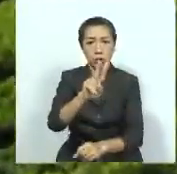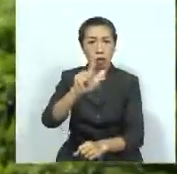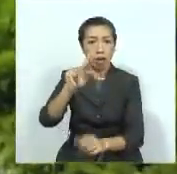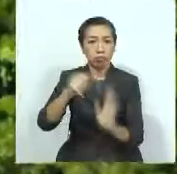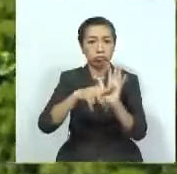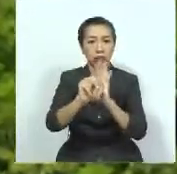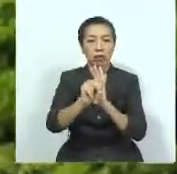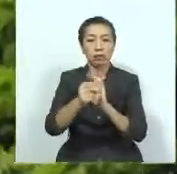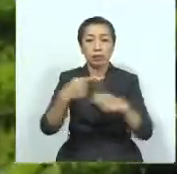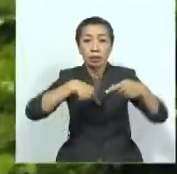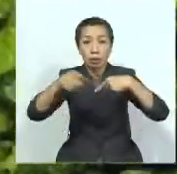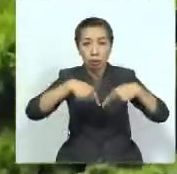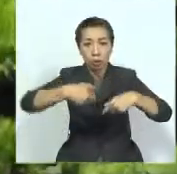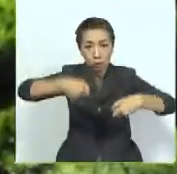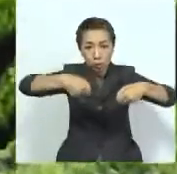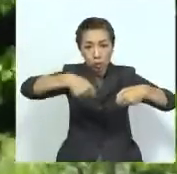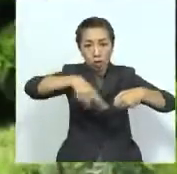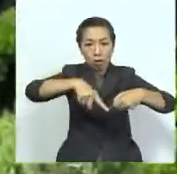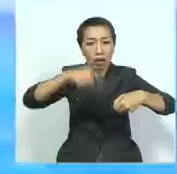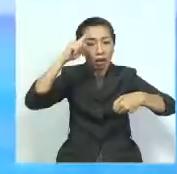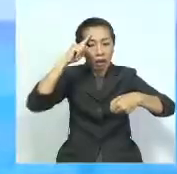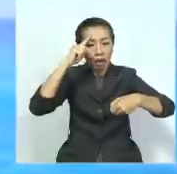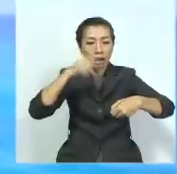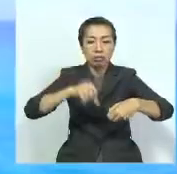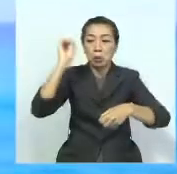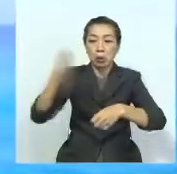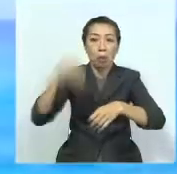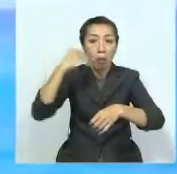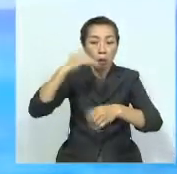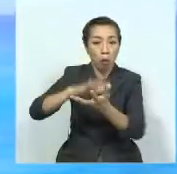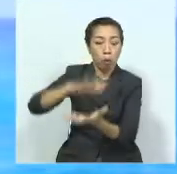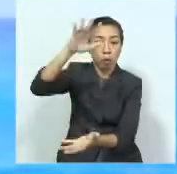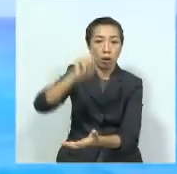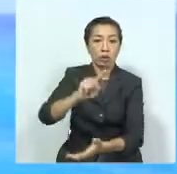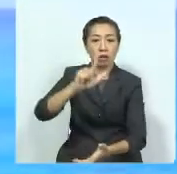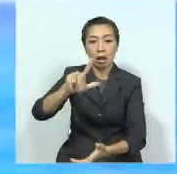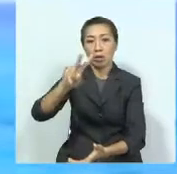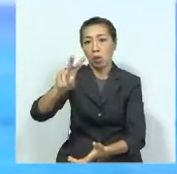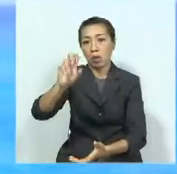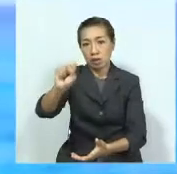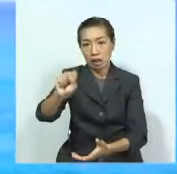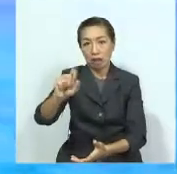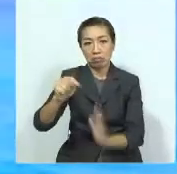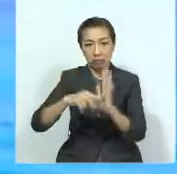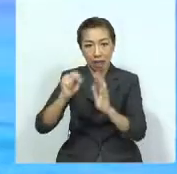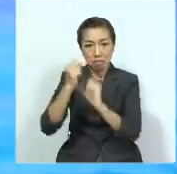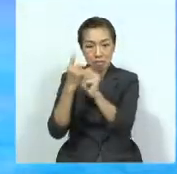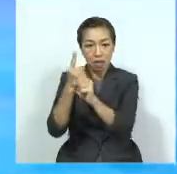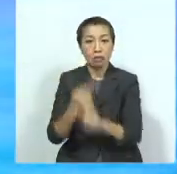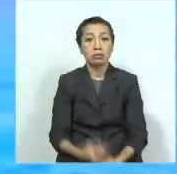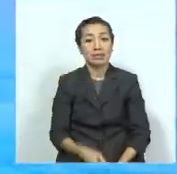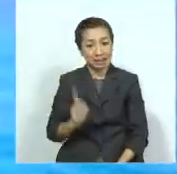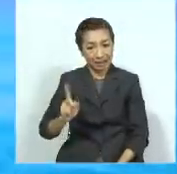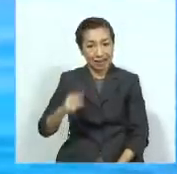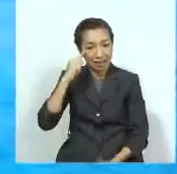านตันโดยเฉพาะขยะพลาสติกถุงหูหิ้วใช้ครั้งเดียวทิ้งที่มีมากถึง1ล้าน2แสนตันต่อปีค่ะ ก็บอกว่าเก๋ไก๋